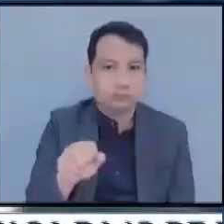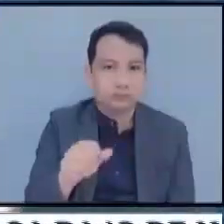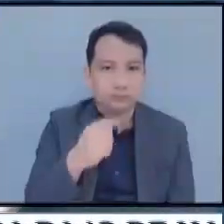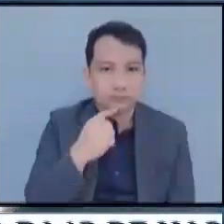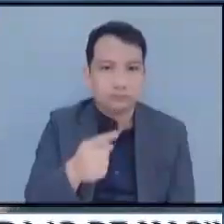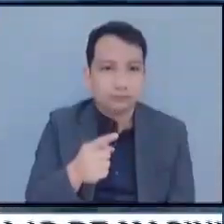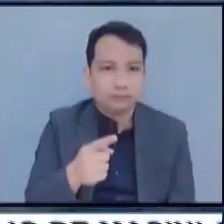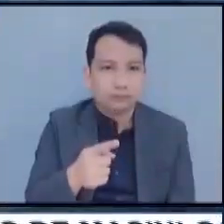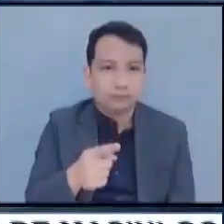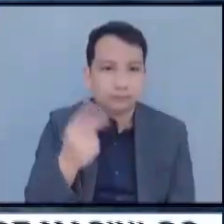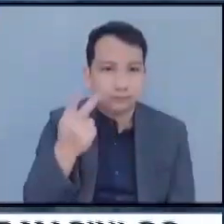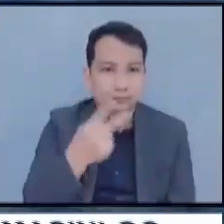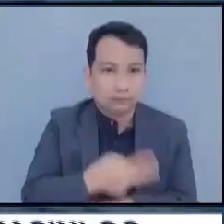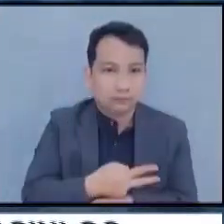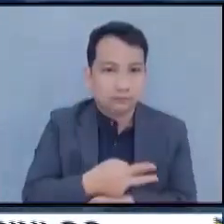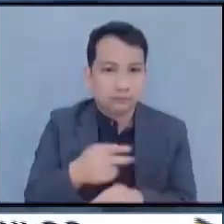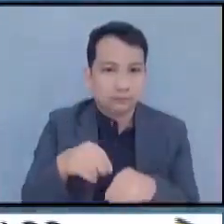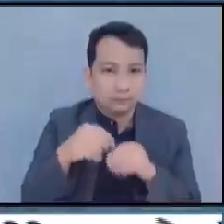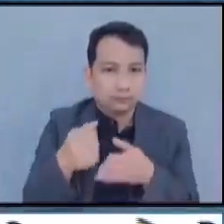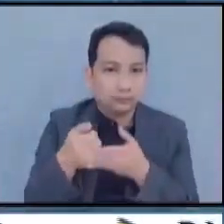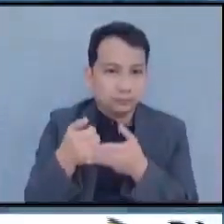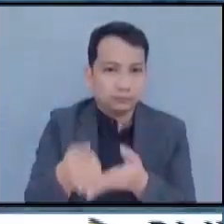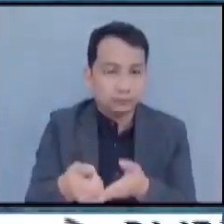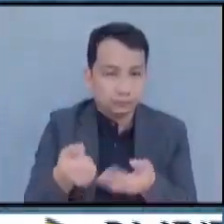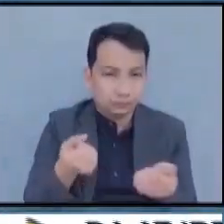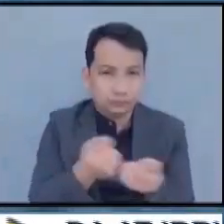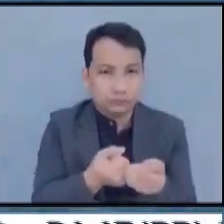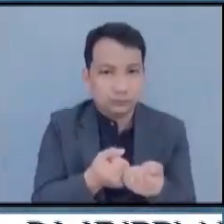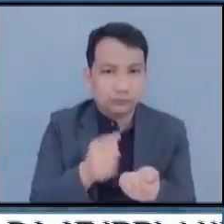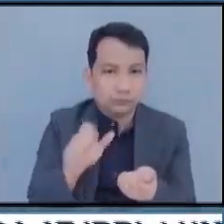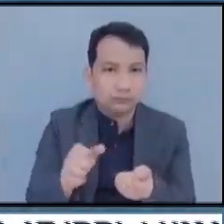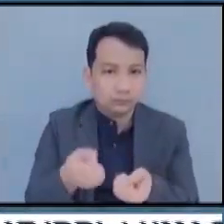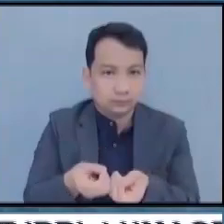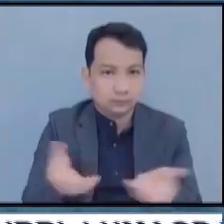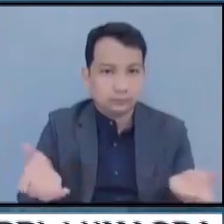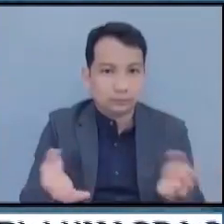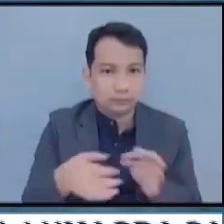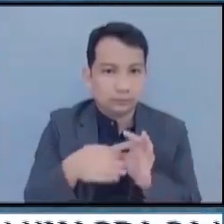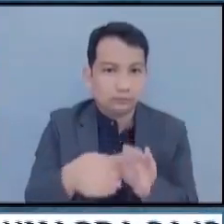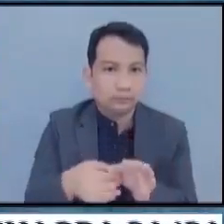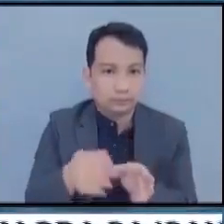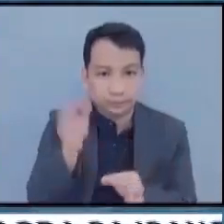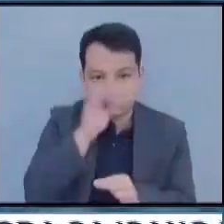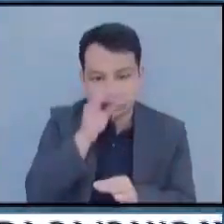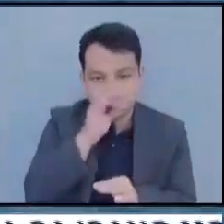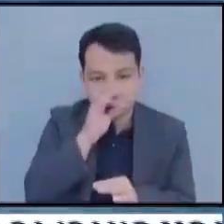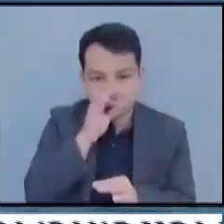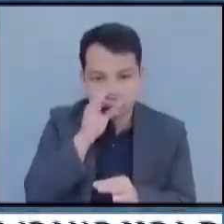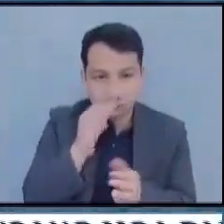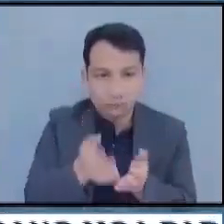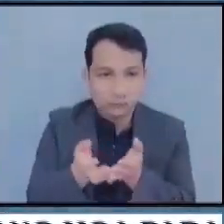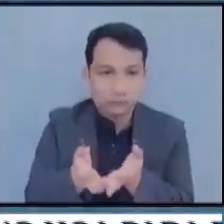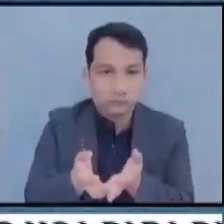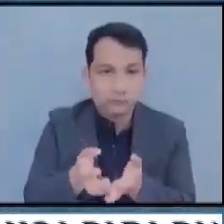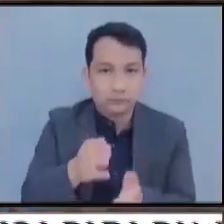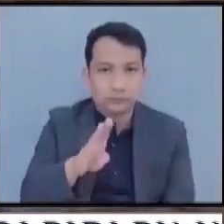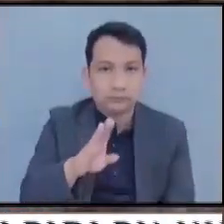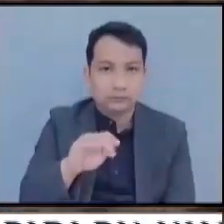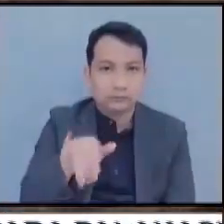dalawang araw na humanitarian in support mission para makapagatid ng tulong sa mga Pilipinong mangisda sa Bajo de Masinloc.